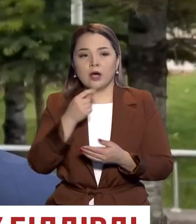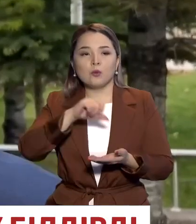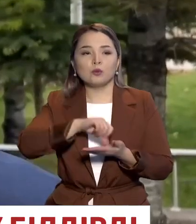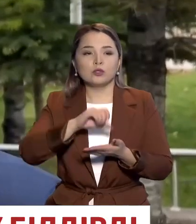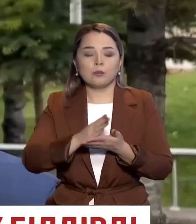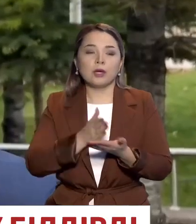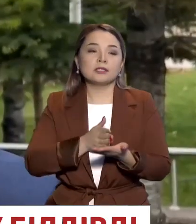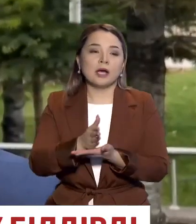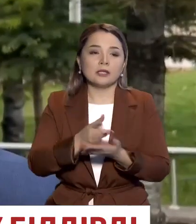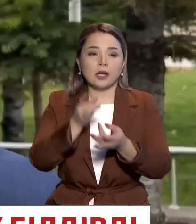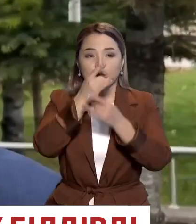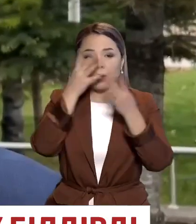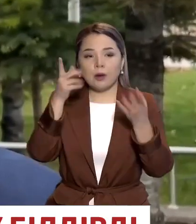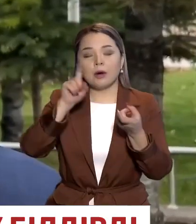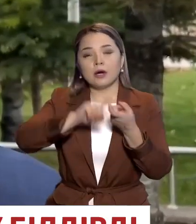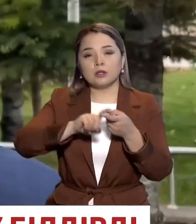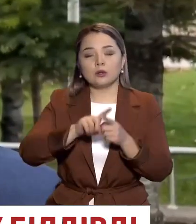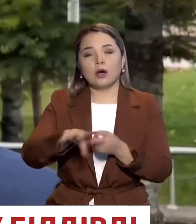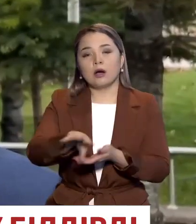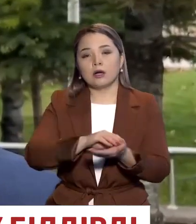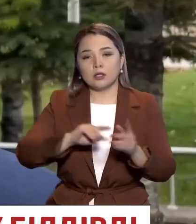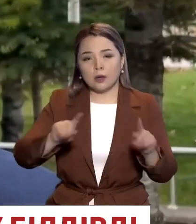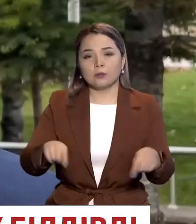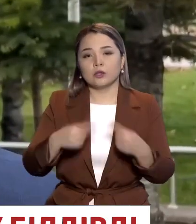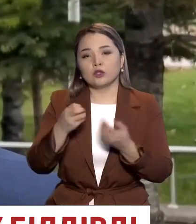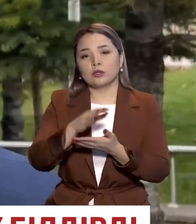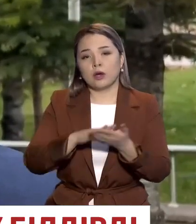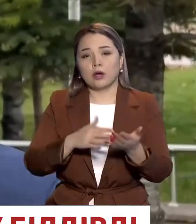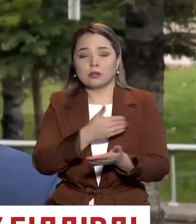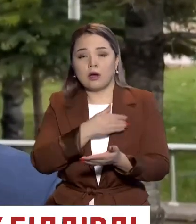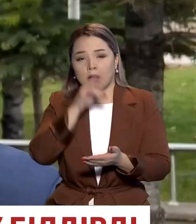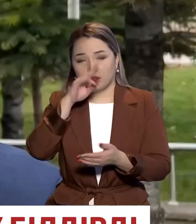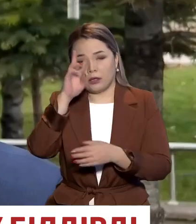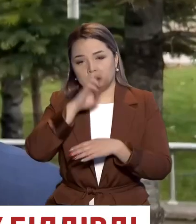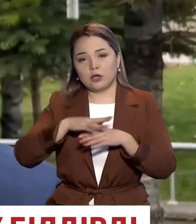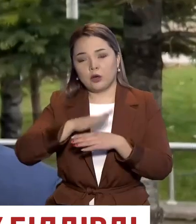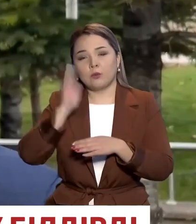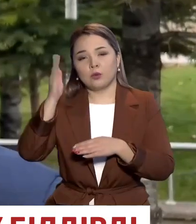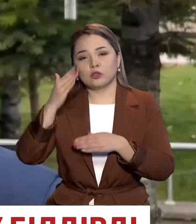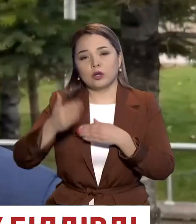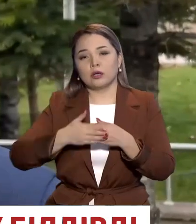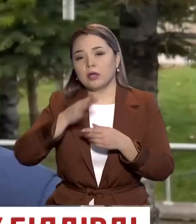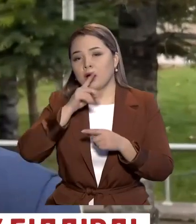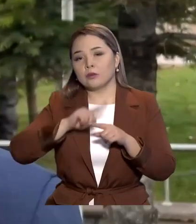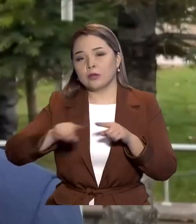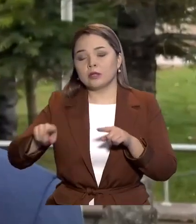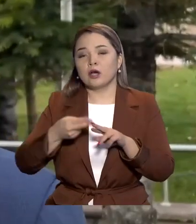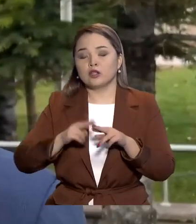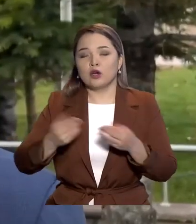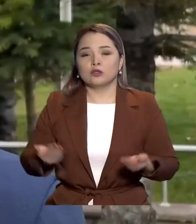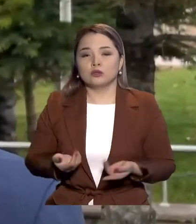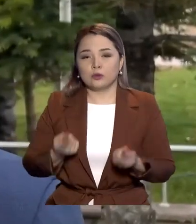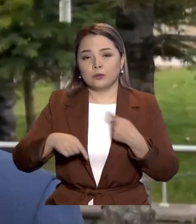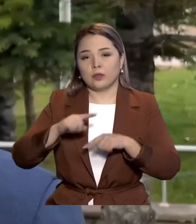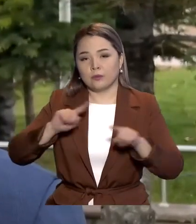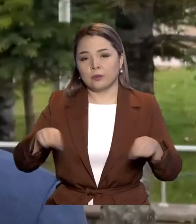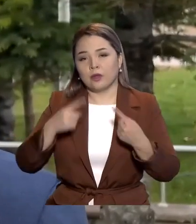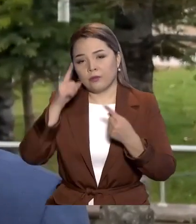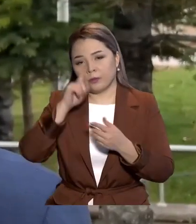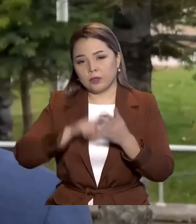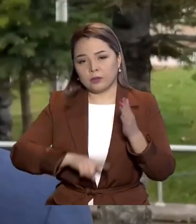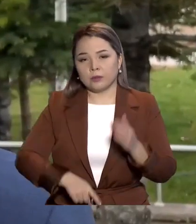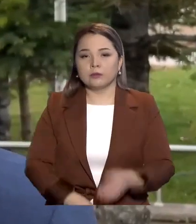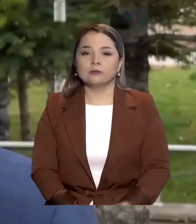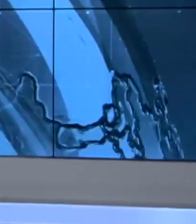ретінде саяси мәдени байланыстарымыз қайта жалғасуын тілейміз. Қазақ елі жақын күндері бұрынғы қалыпты өмірмен қайта қауышады деп сенемін.